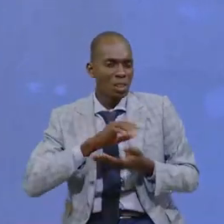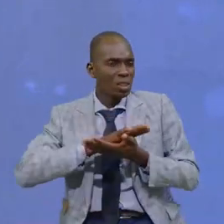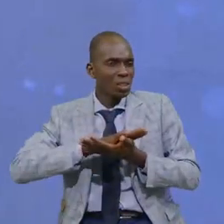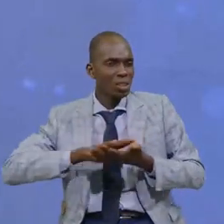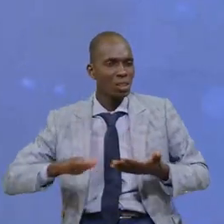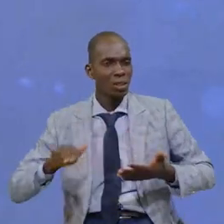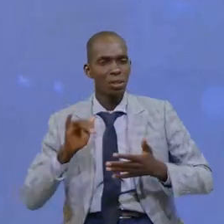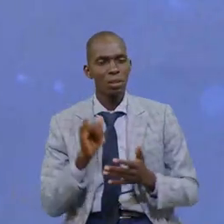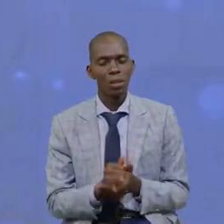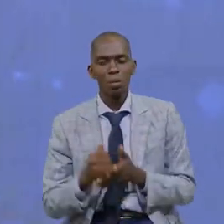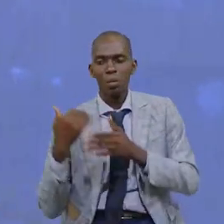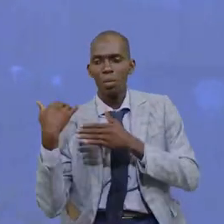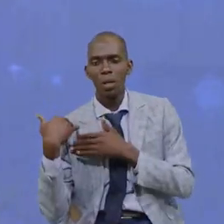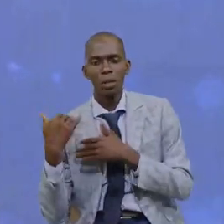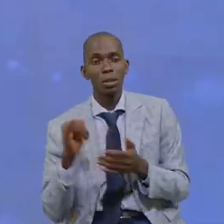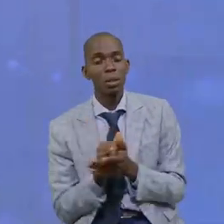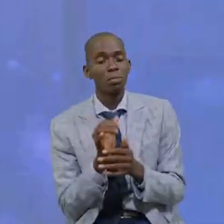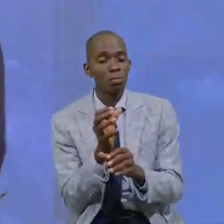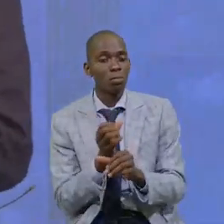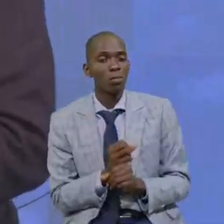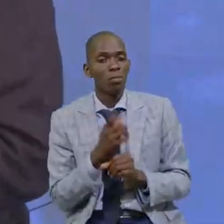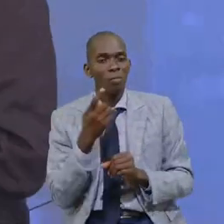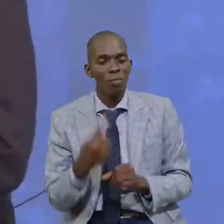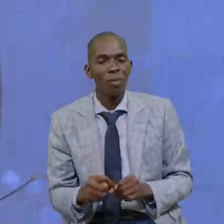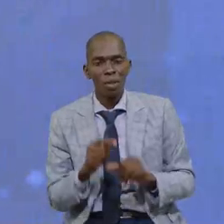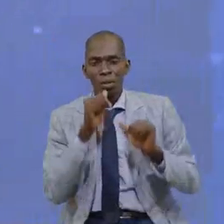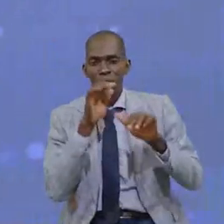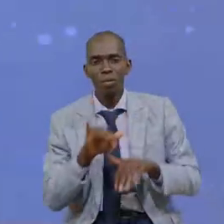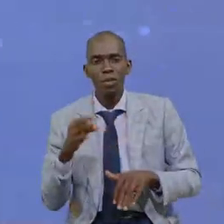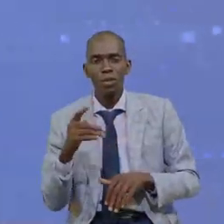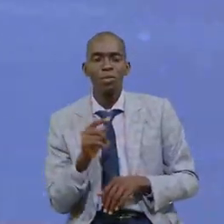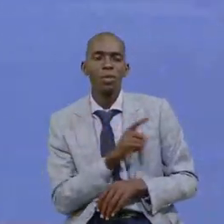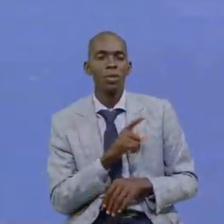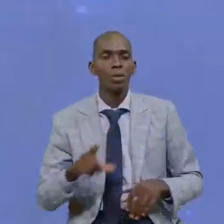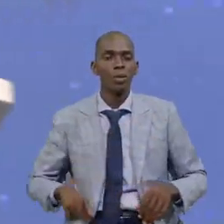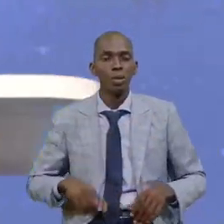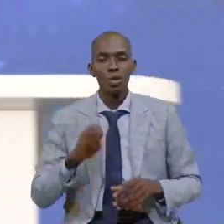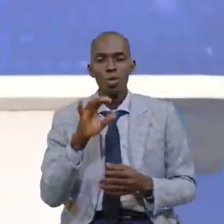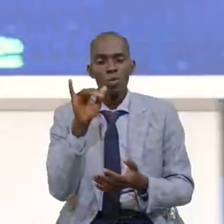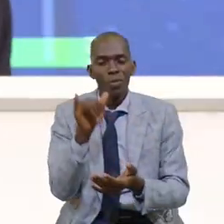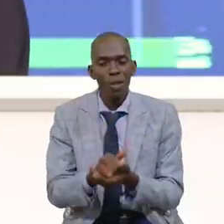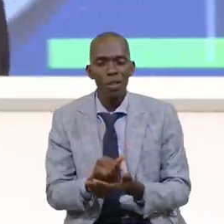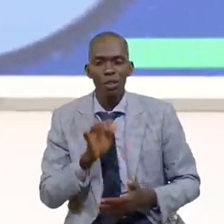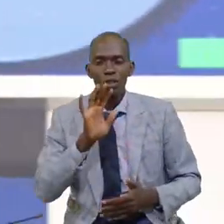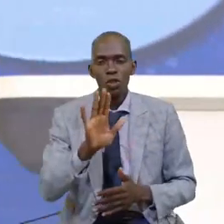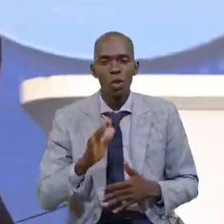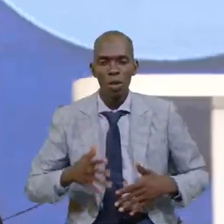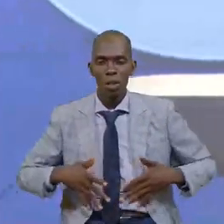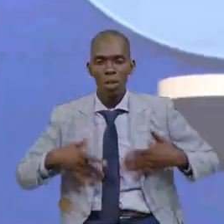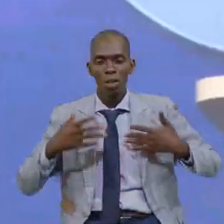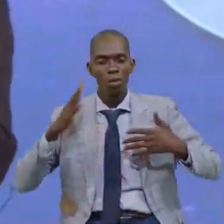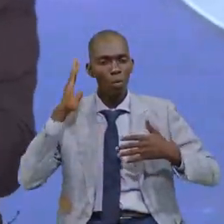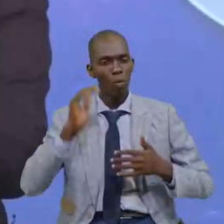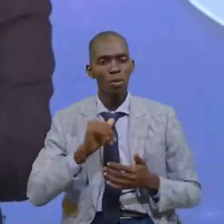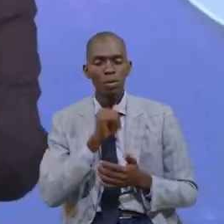Purifiez-vous. Vous qui portez les vases de l'Éternel, pour que votre vie